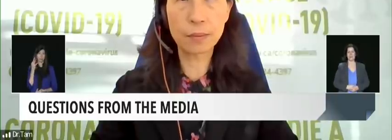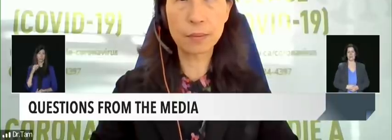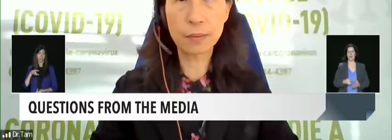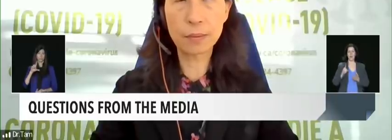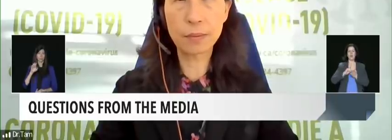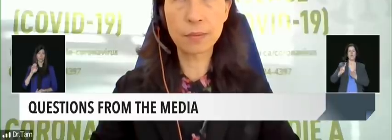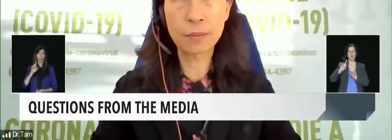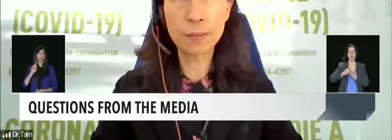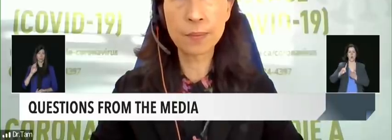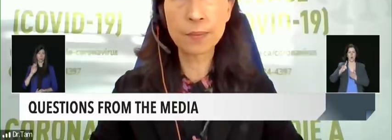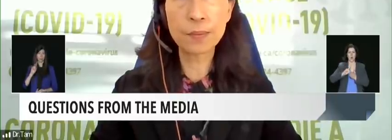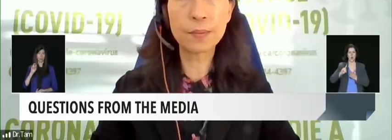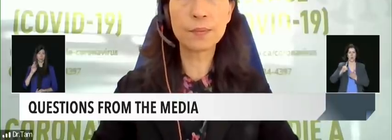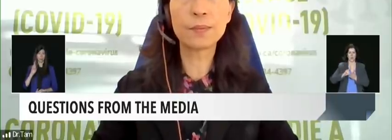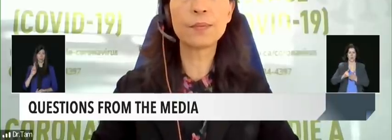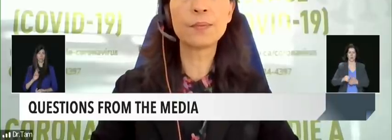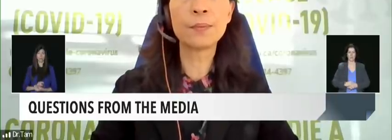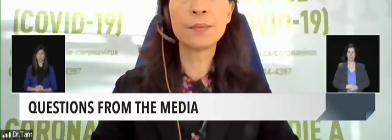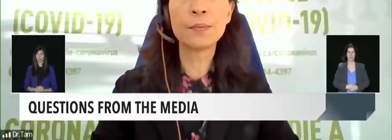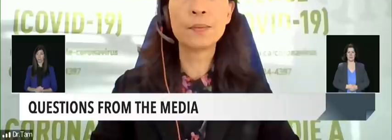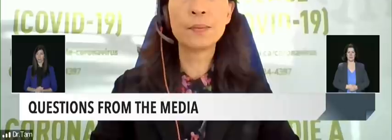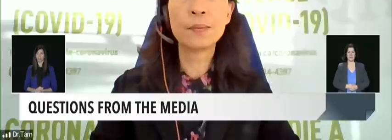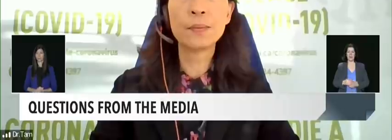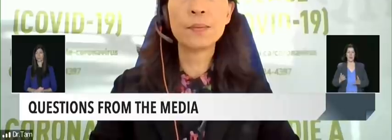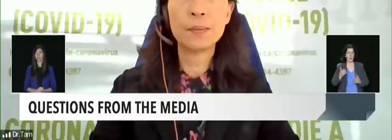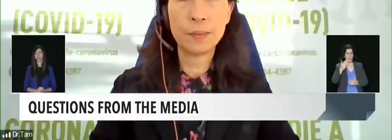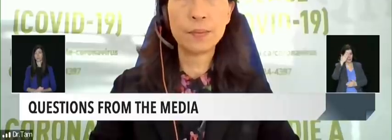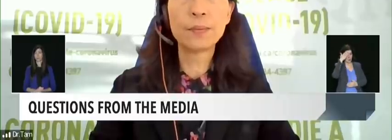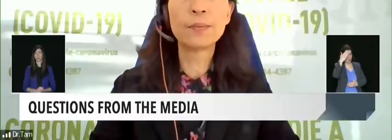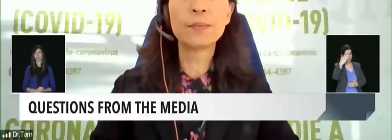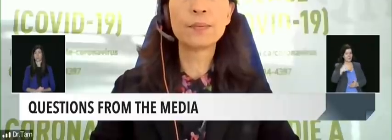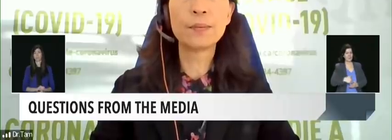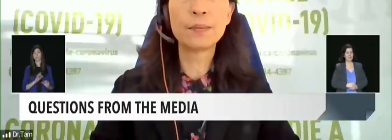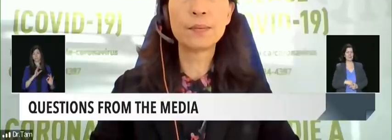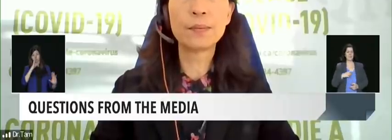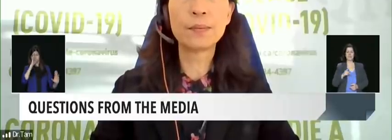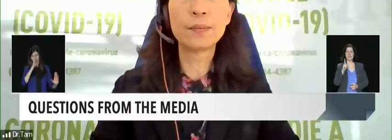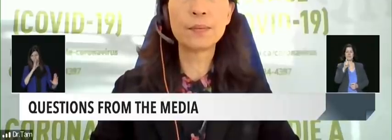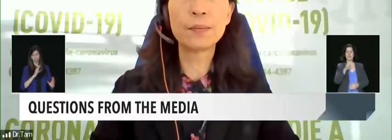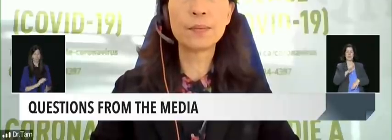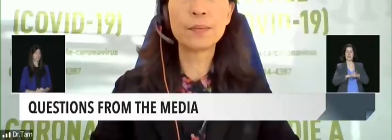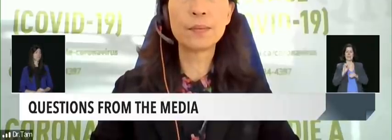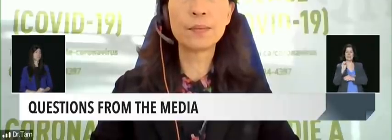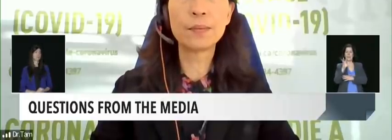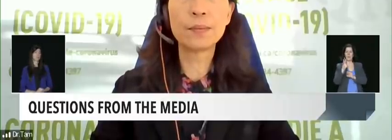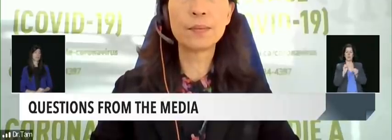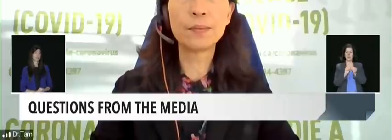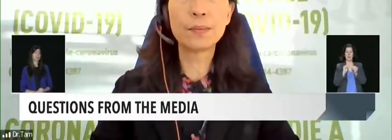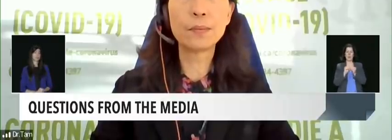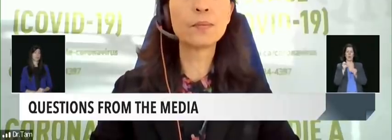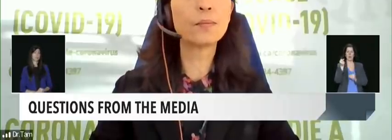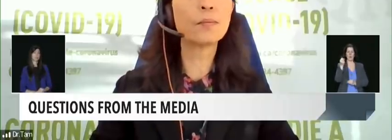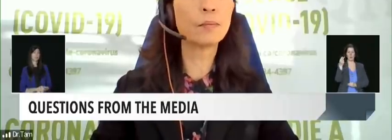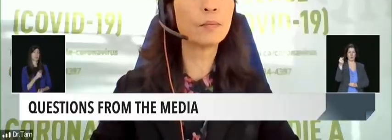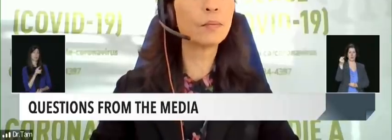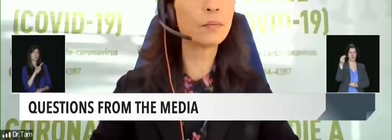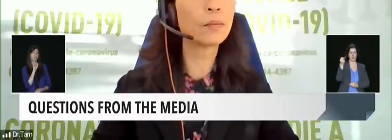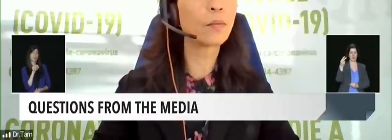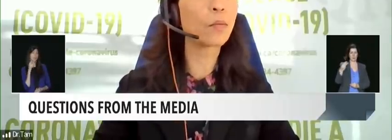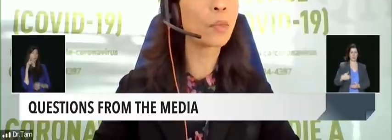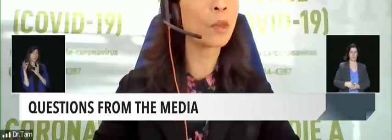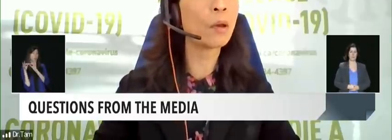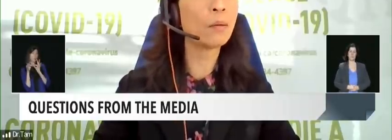À vous la parole. Bonjour. Ma question porte sur la diapositive numéro 12, c'est-à-dire sur